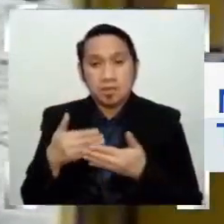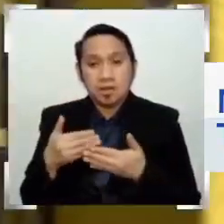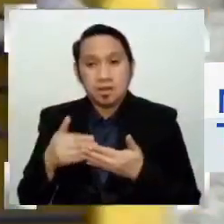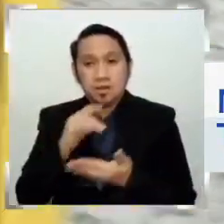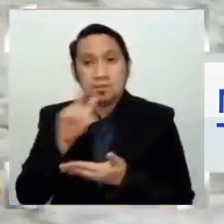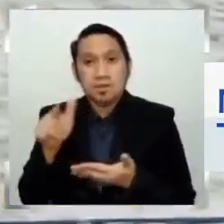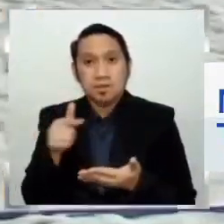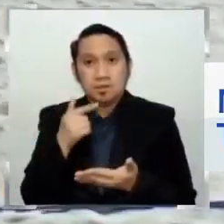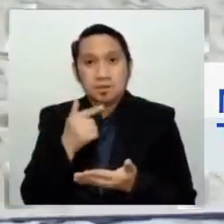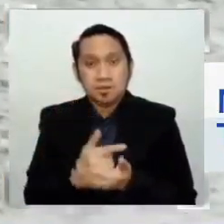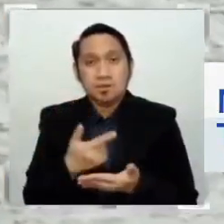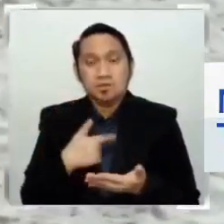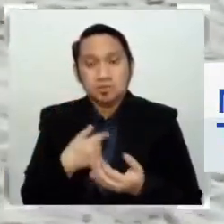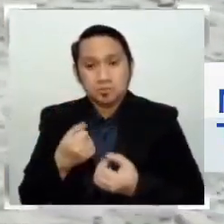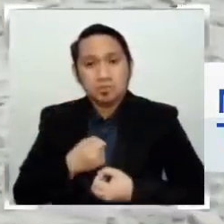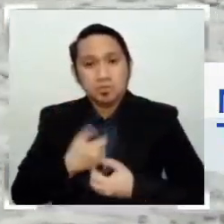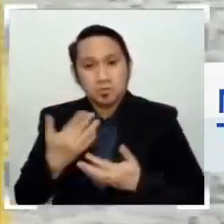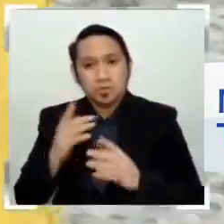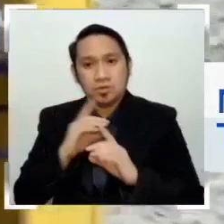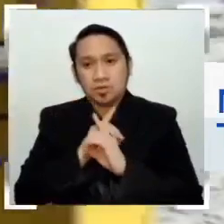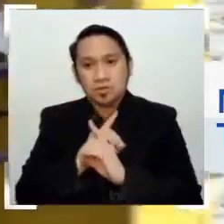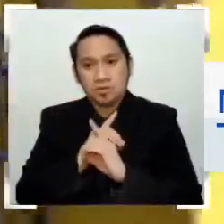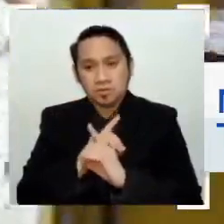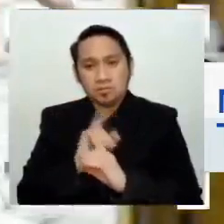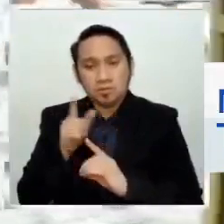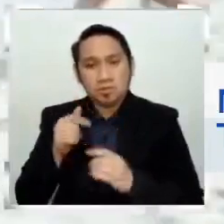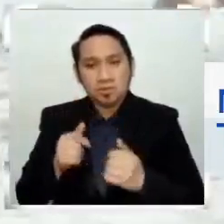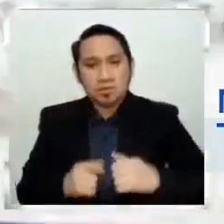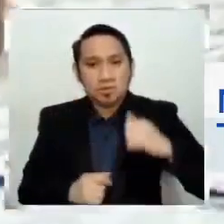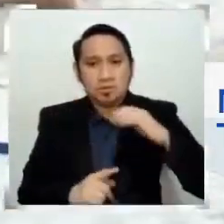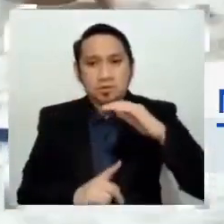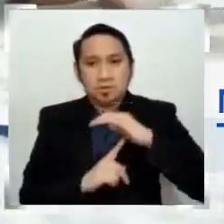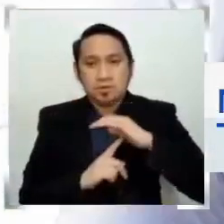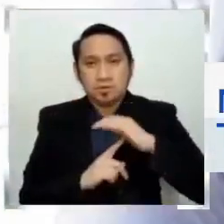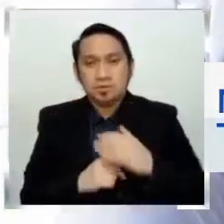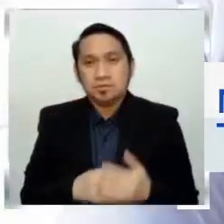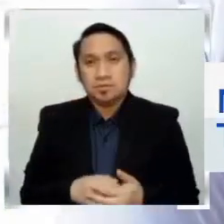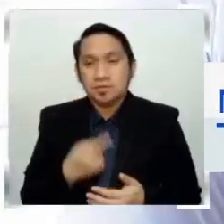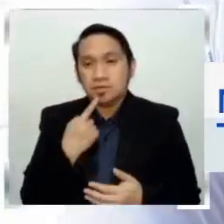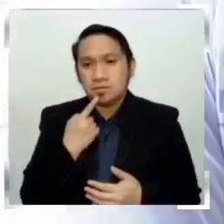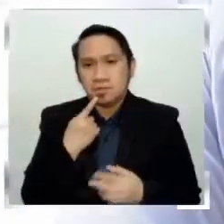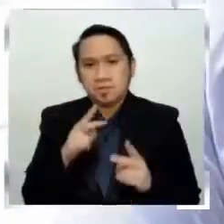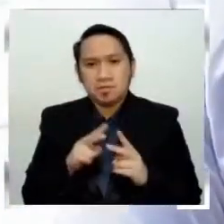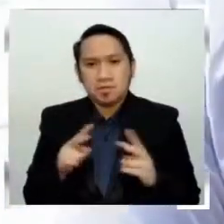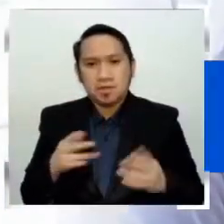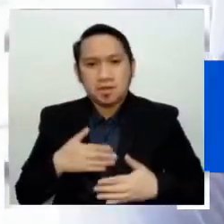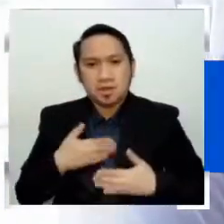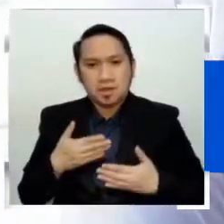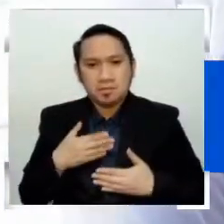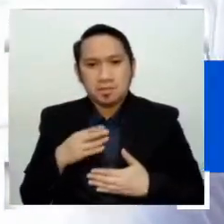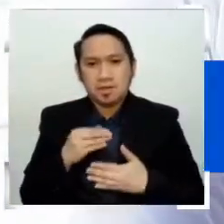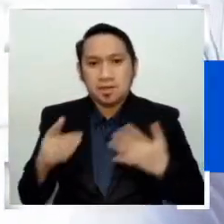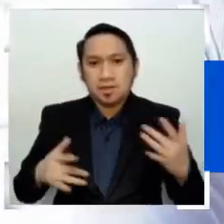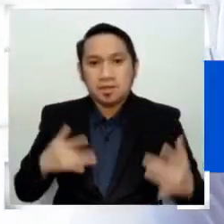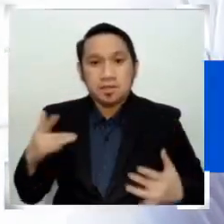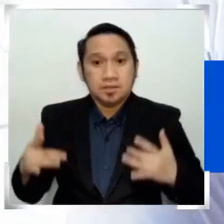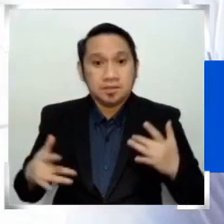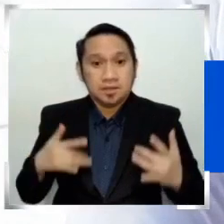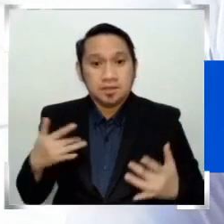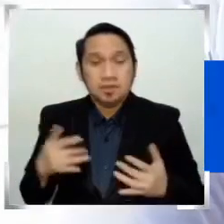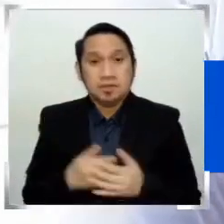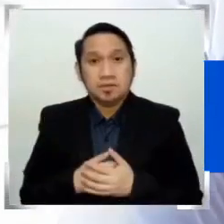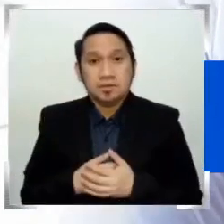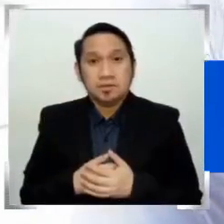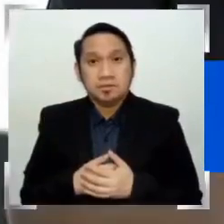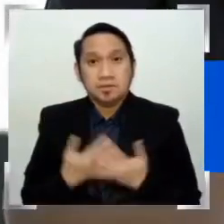lahat para maidepensa ang kanilang kampyonato. Una-una po masaya po and excited po, lalo-lalo na po na laging live po yung